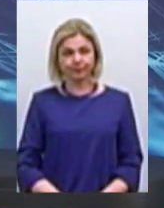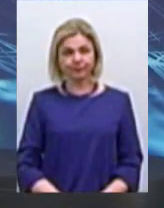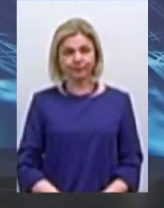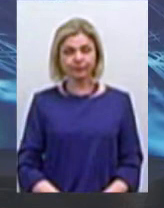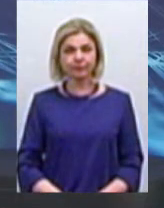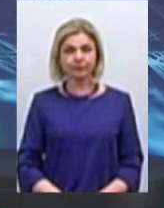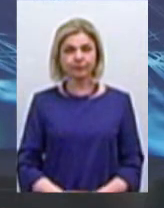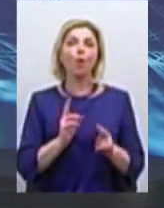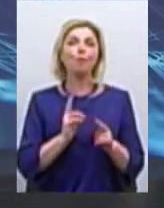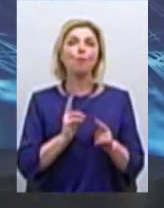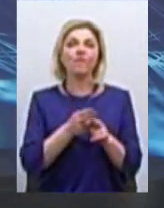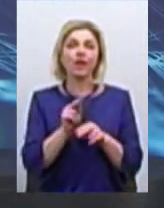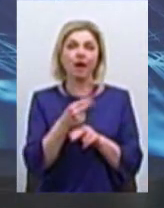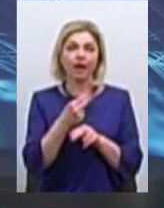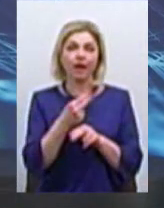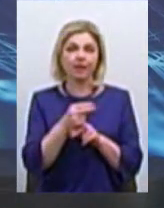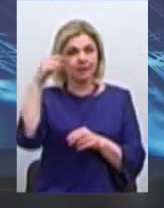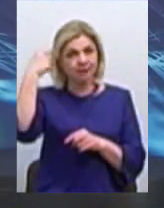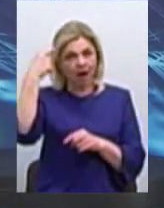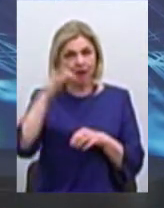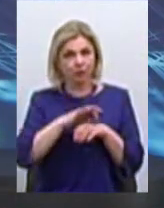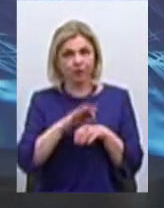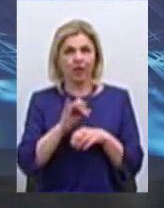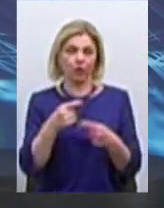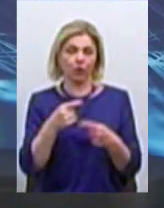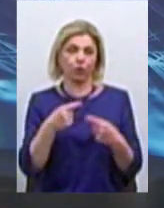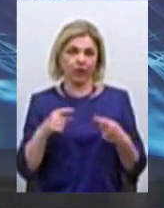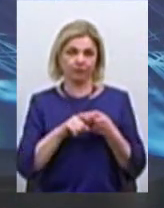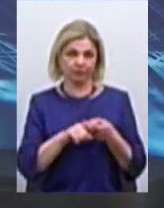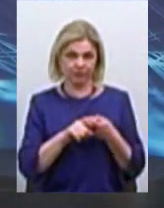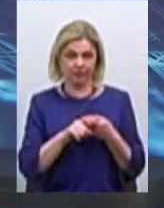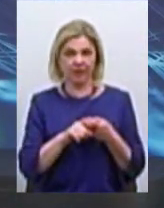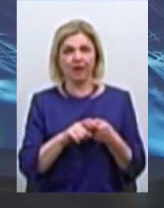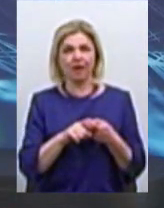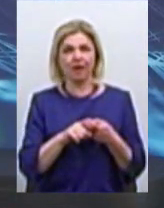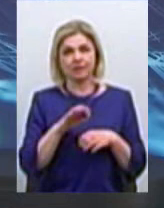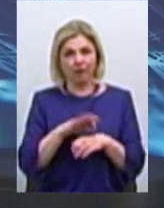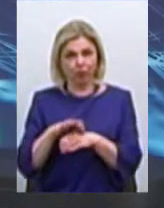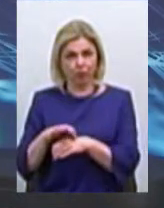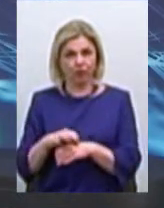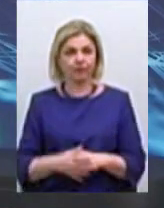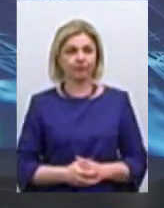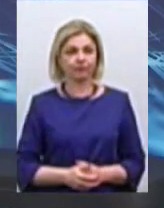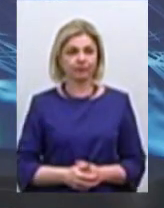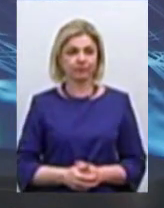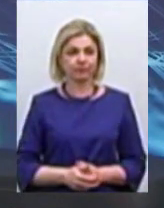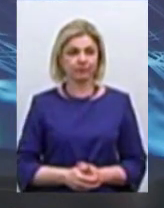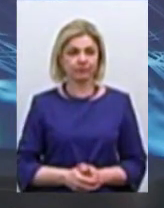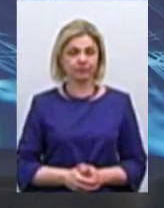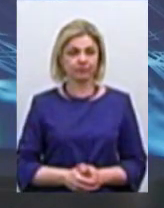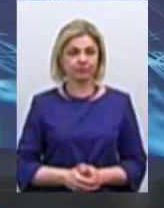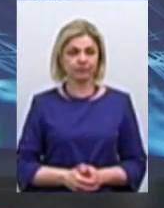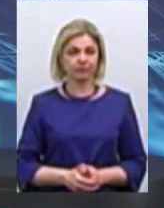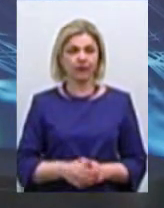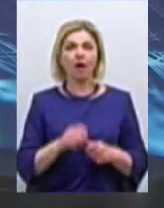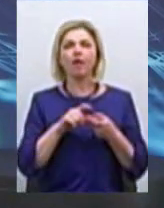профілактика сказу, профілактика паразитарних захворювань. Паразитарних захворювань у нас